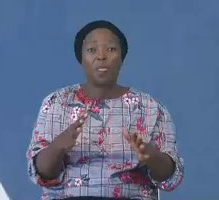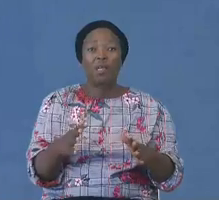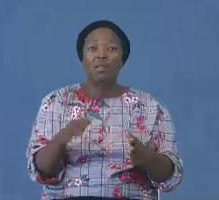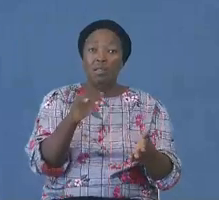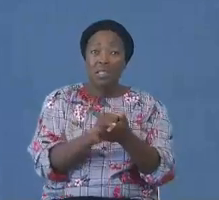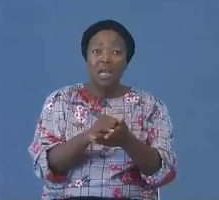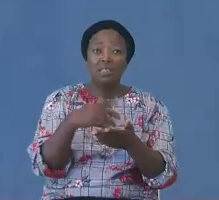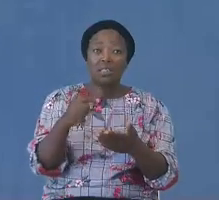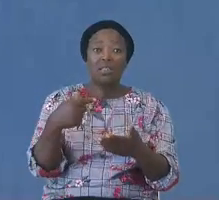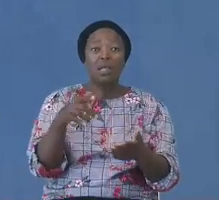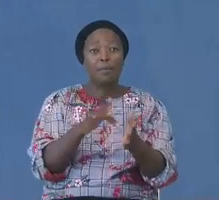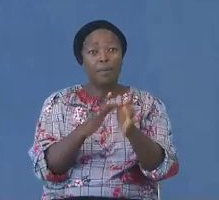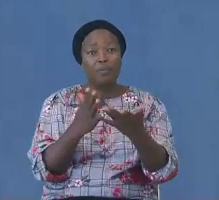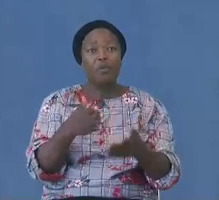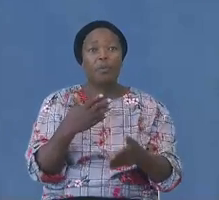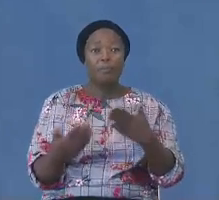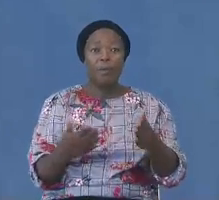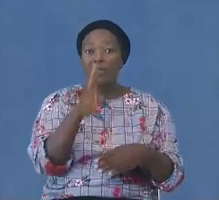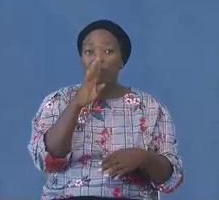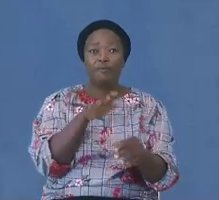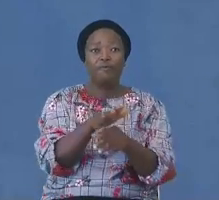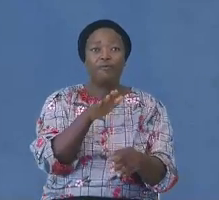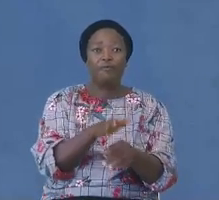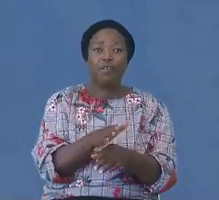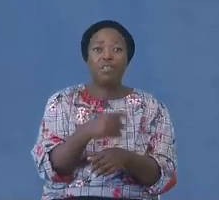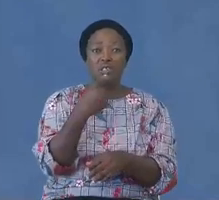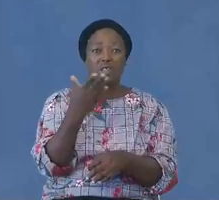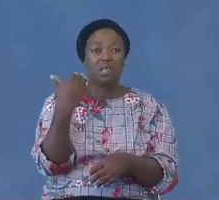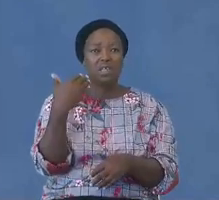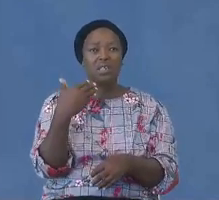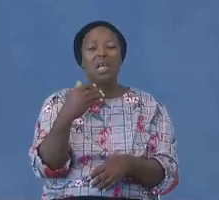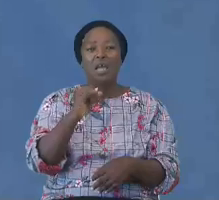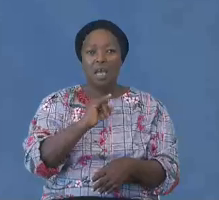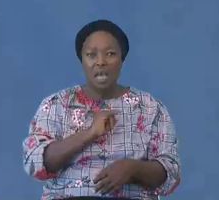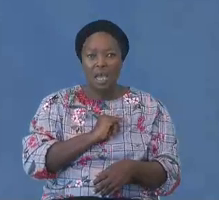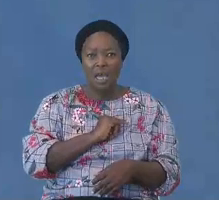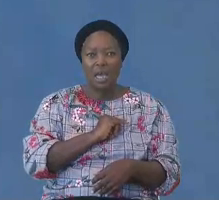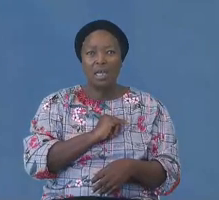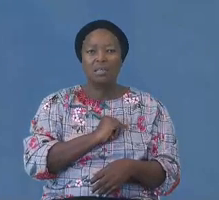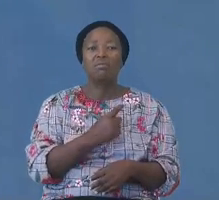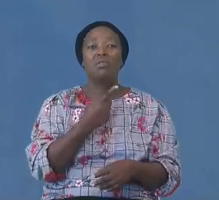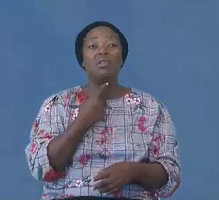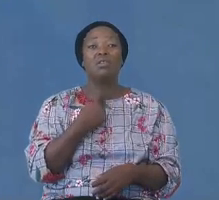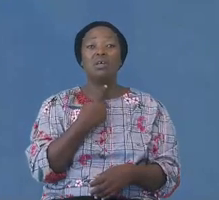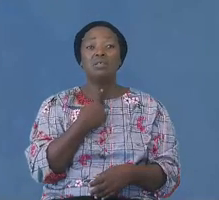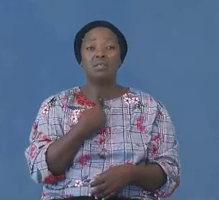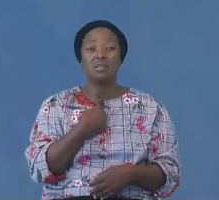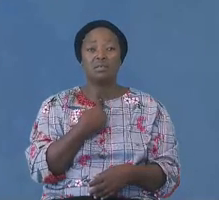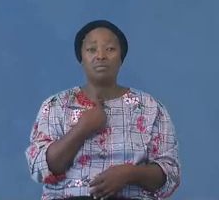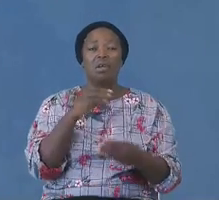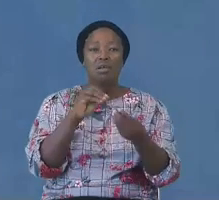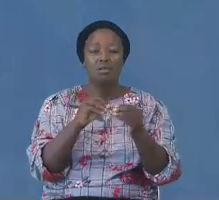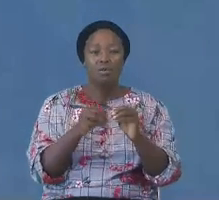déjà consommé, dit, afin que l'Écriture fût accomplie,